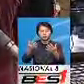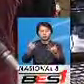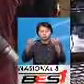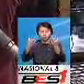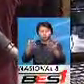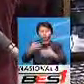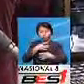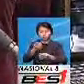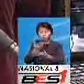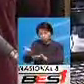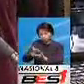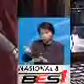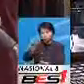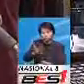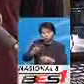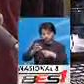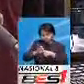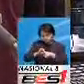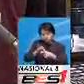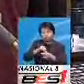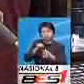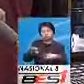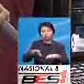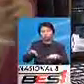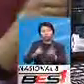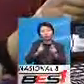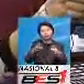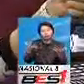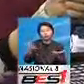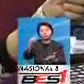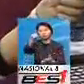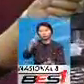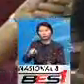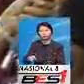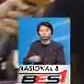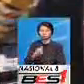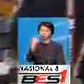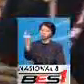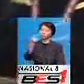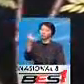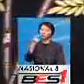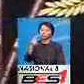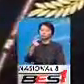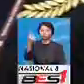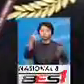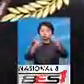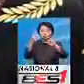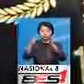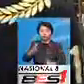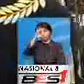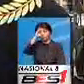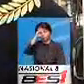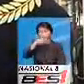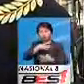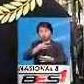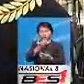lebih suka membeli barangan-barangan cincin ataupun membuat cenderamata atau sebagainya. Selalunya kepada pelanggan lelaki memang dia orang